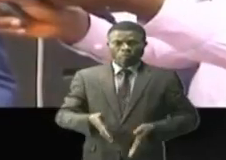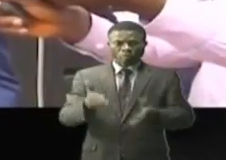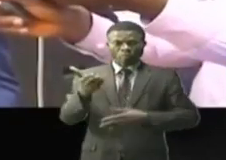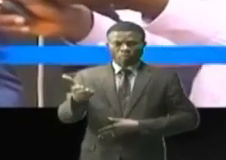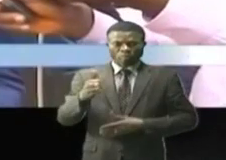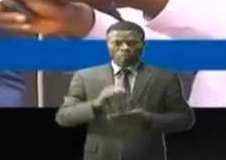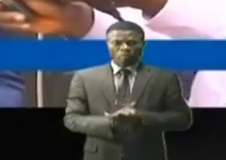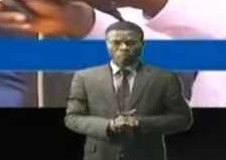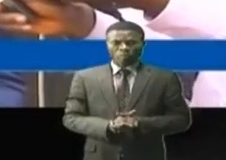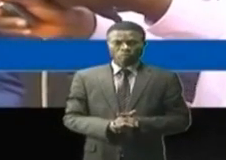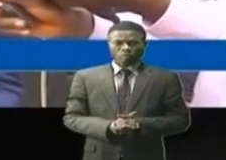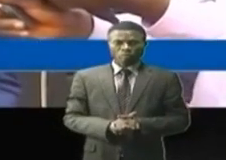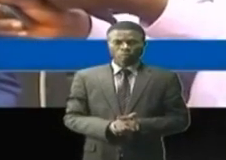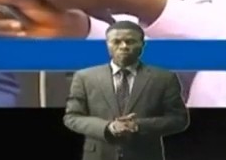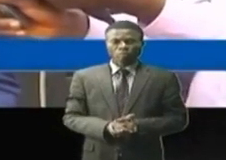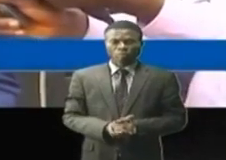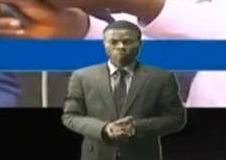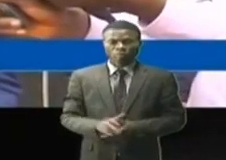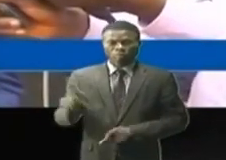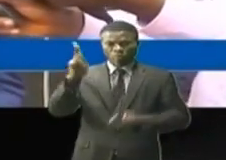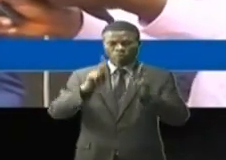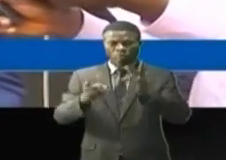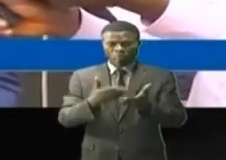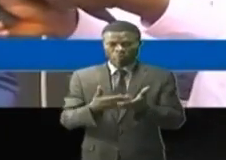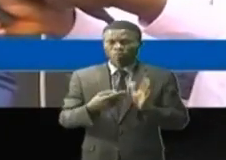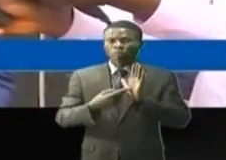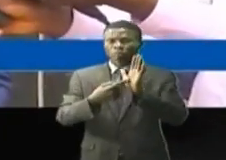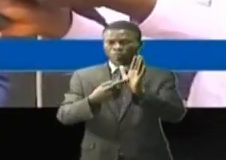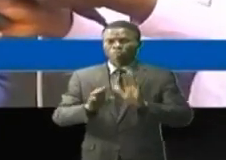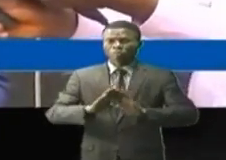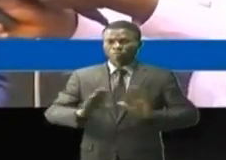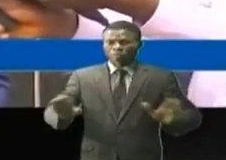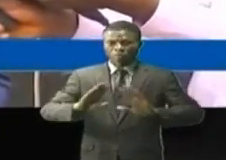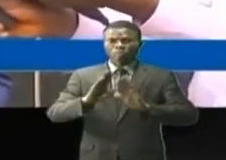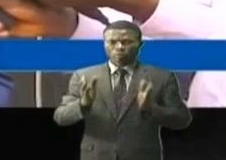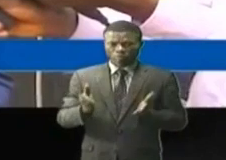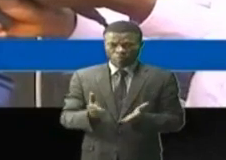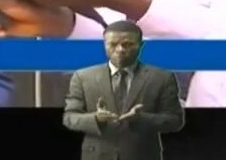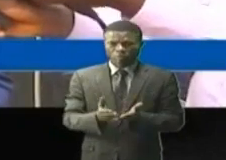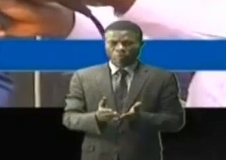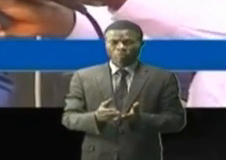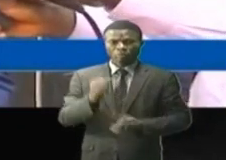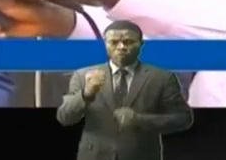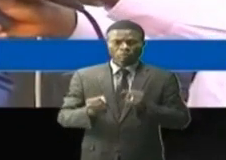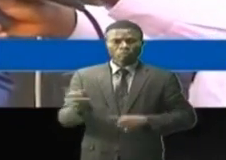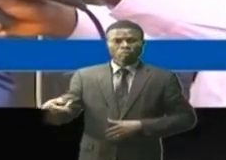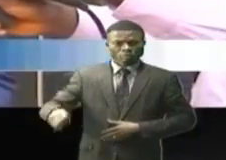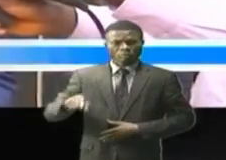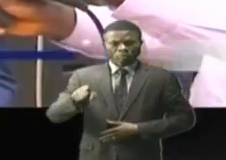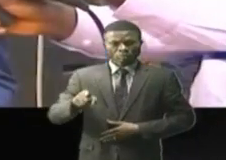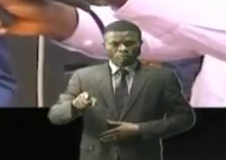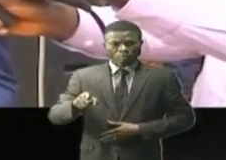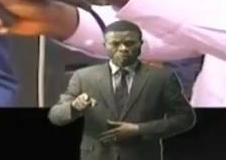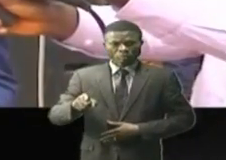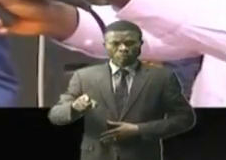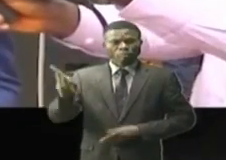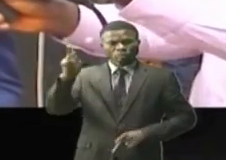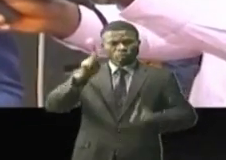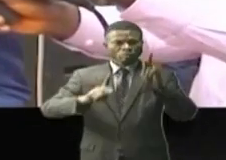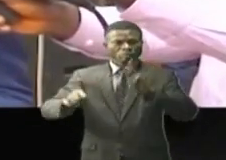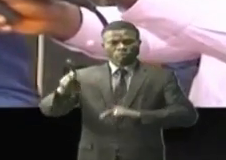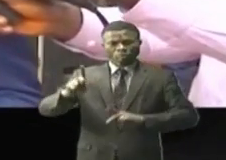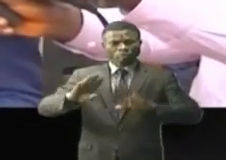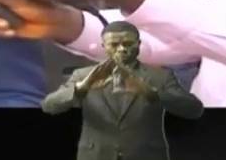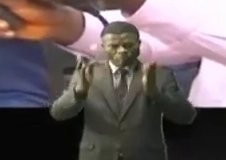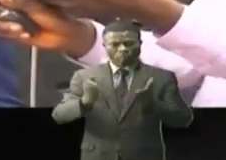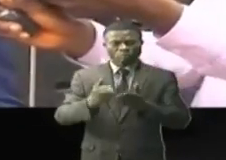Les gestes de ce jour montrent à suffisance que le chef de l'État porte notre province et toute sa population dans